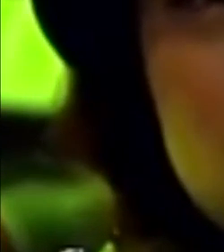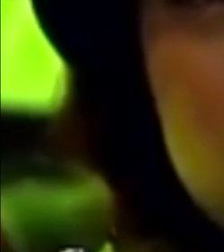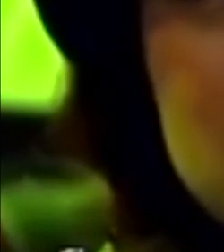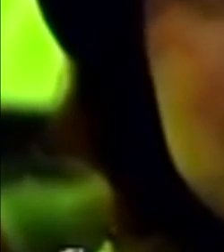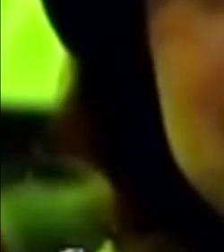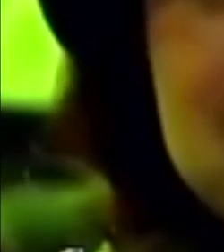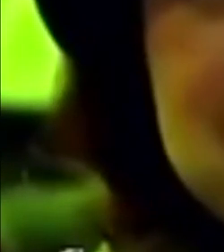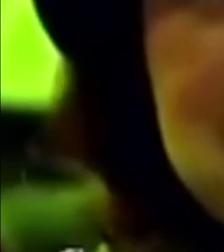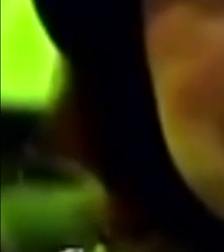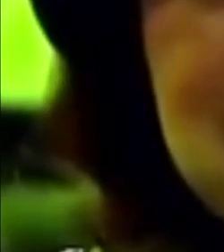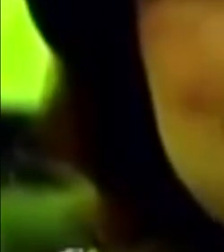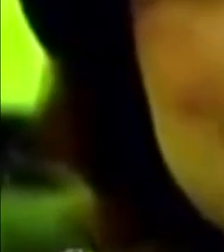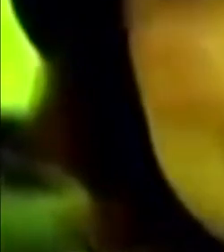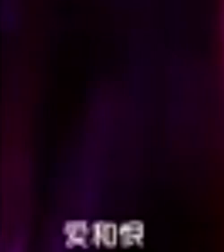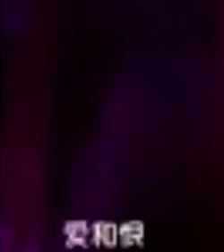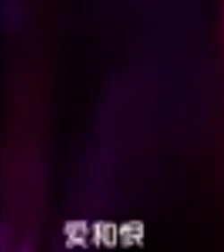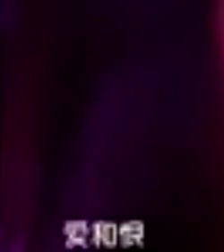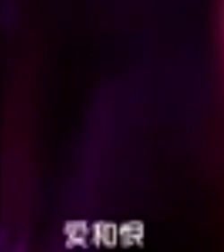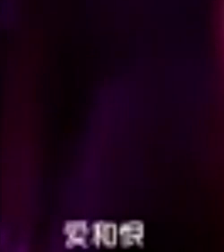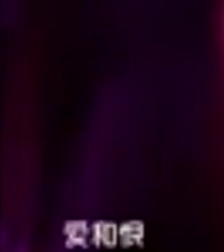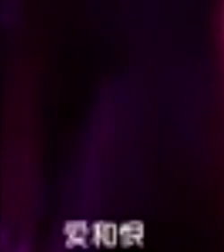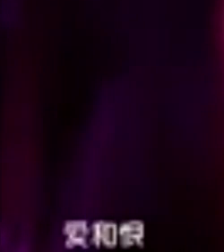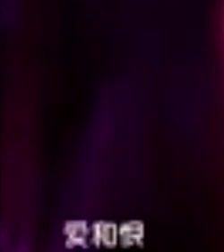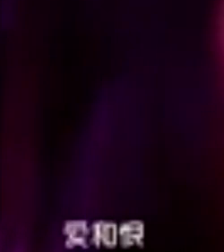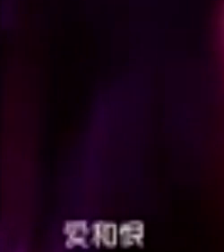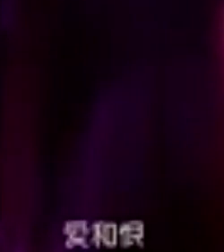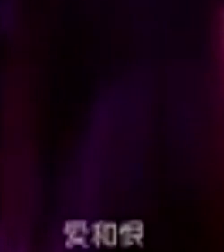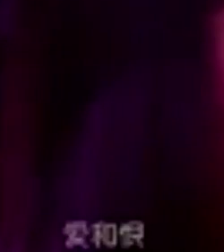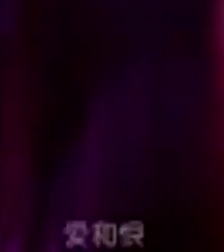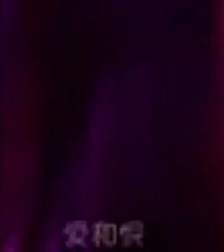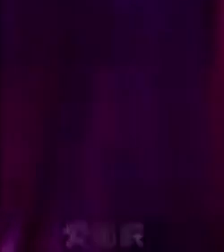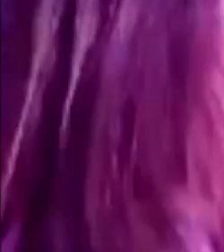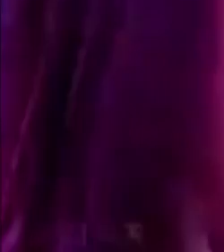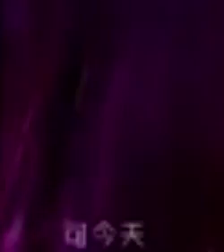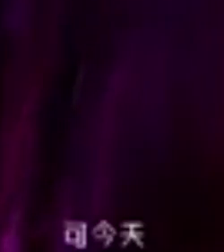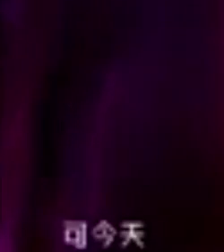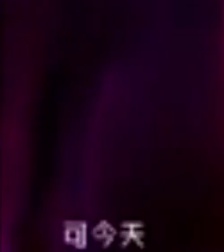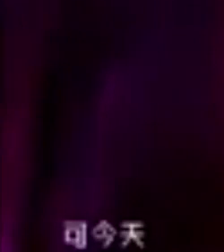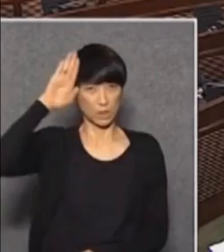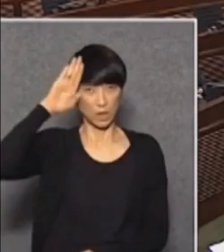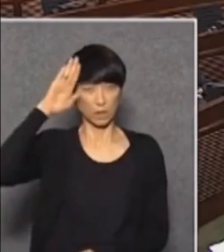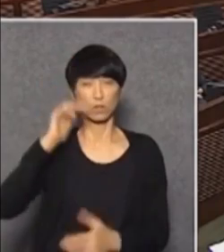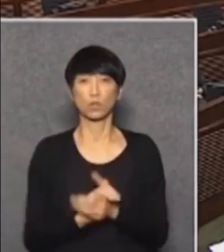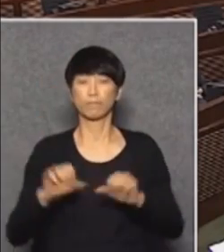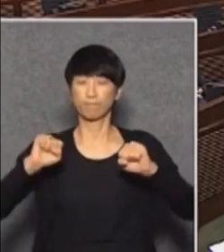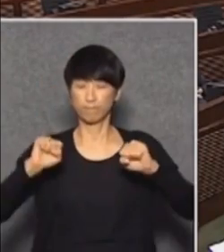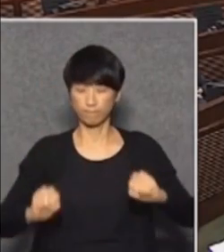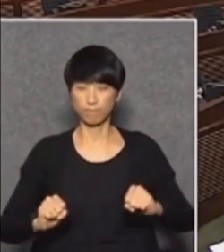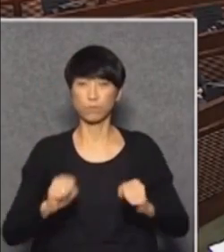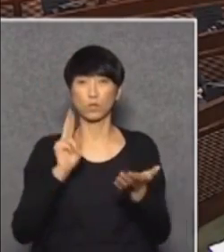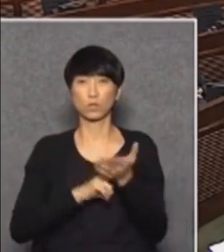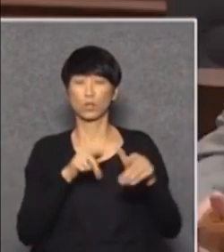虽抵抗都只因我站前线，坚守信念